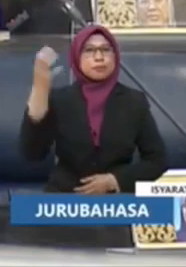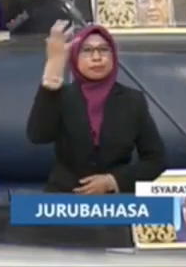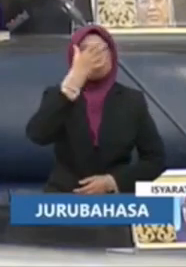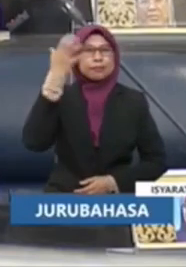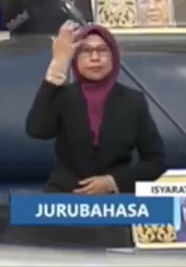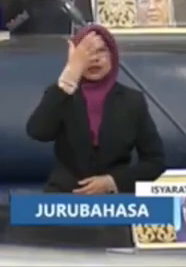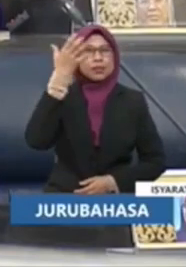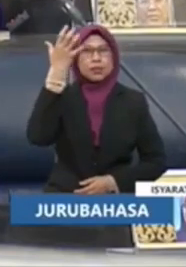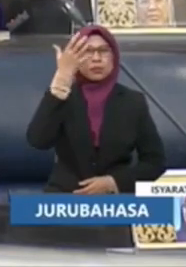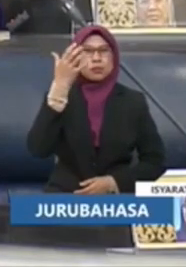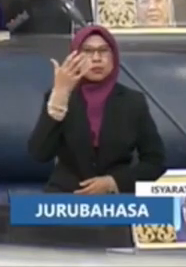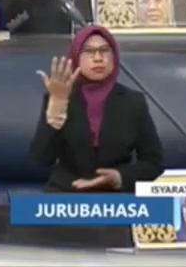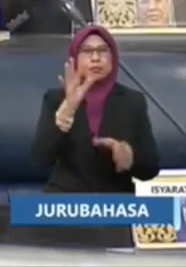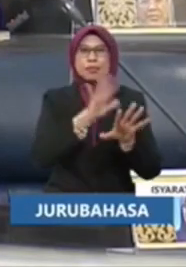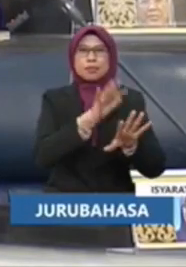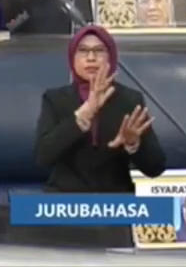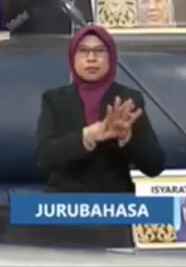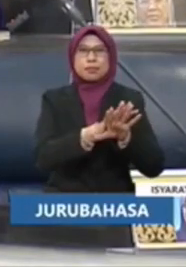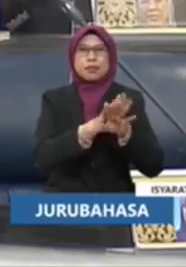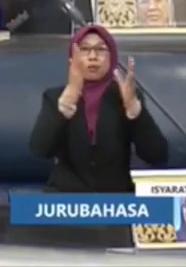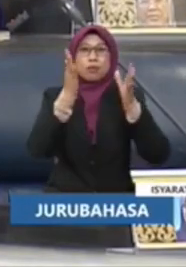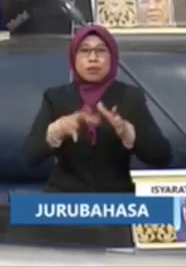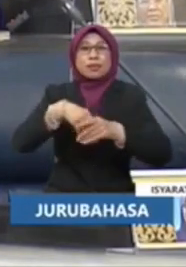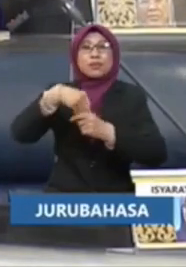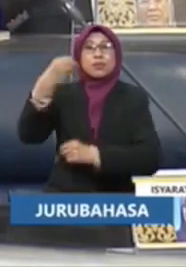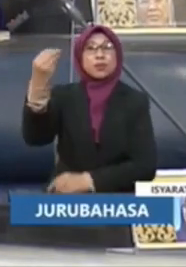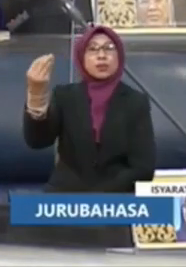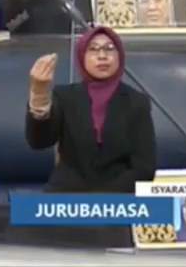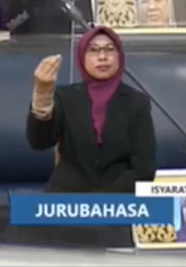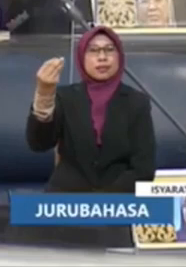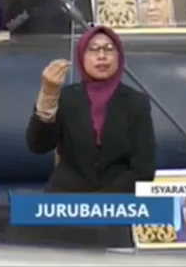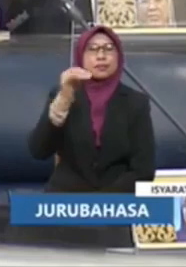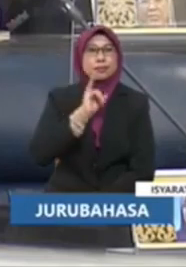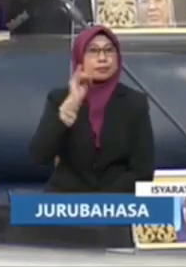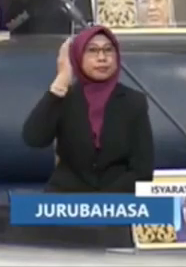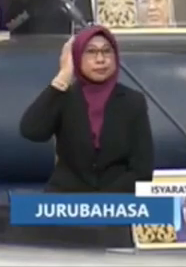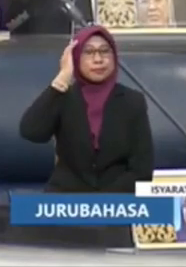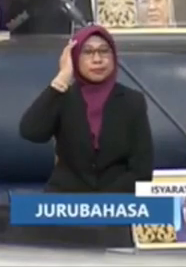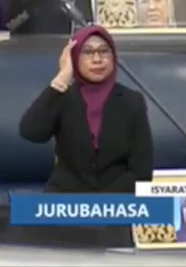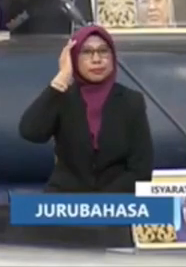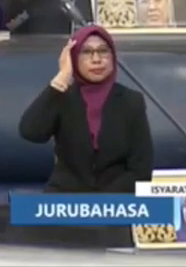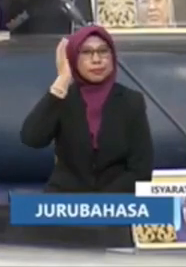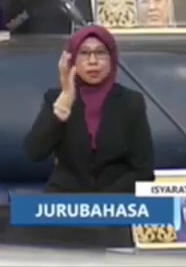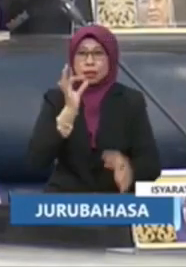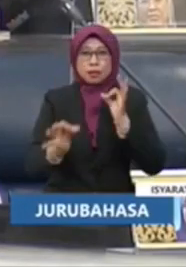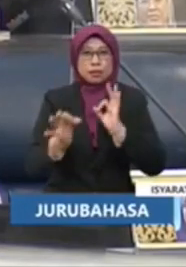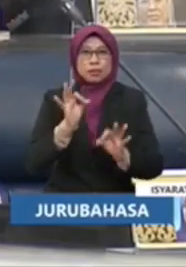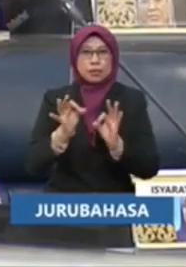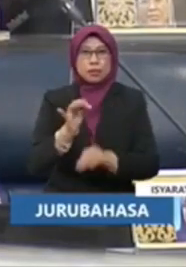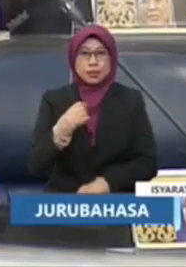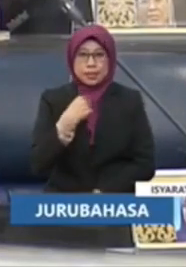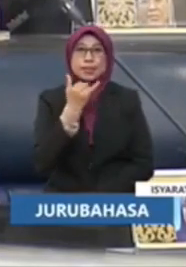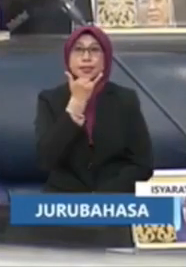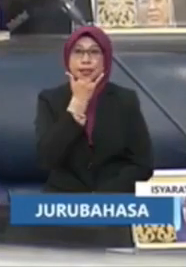mengelirukan ramai warga di ruas itu, setahu saya, kalau tidak betulkan